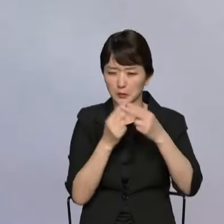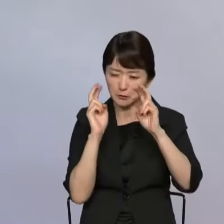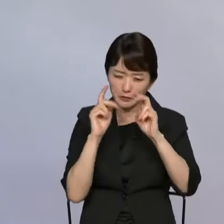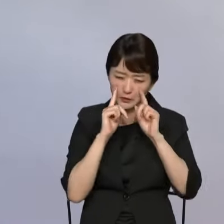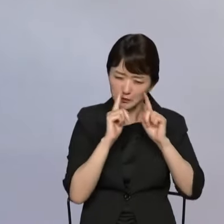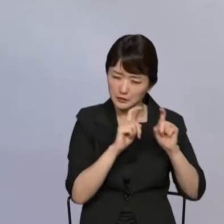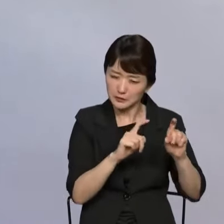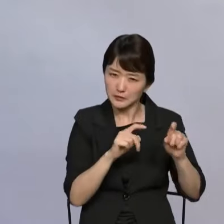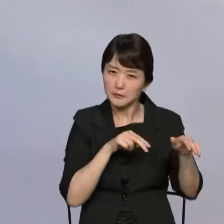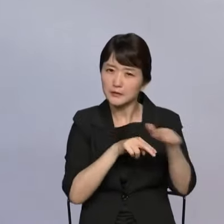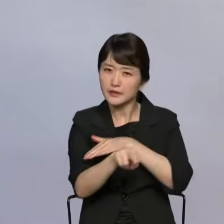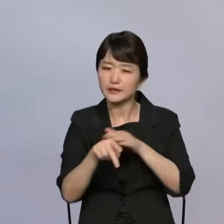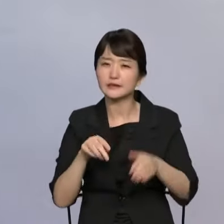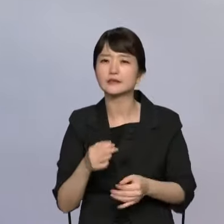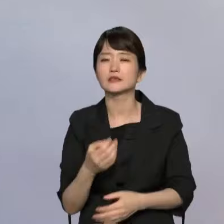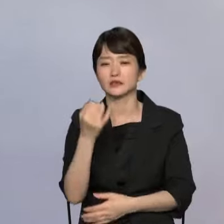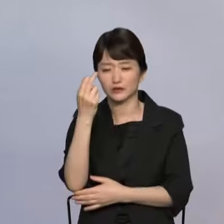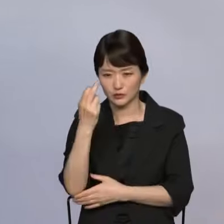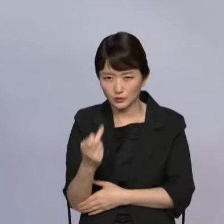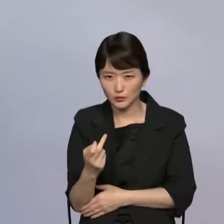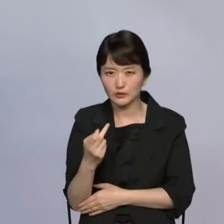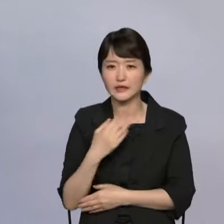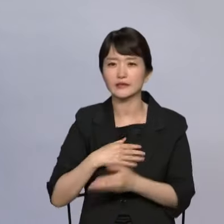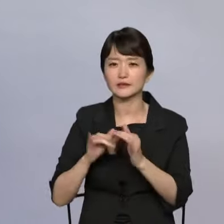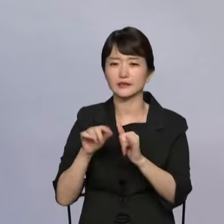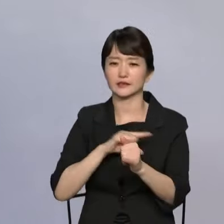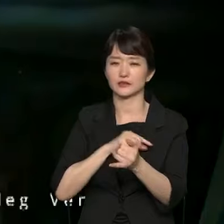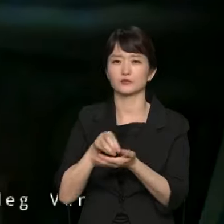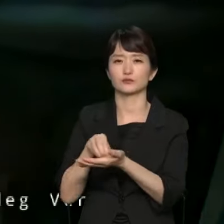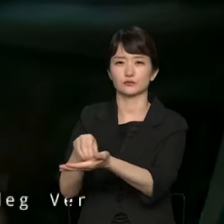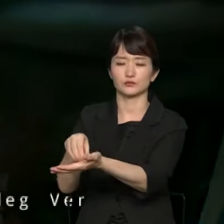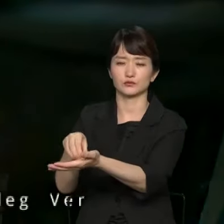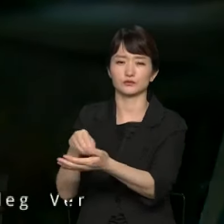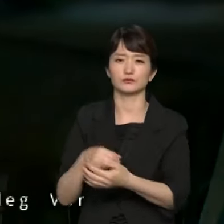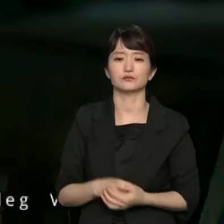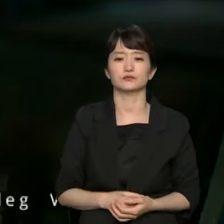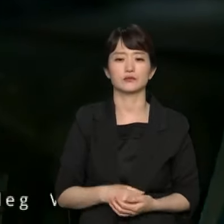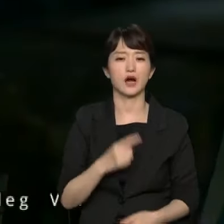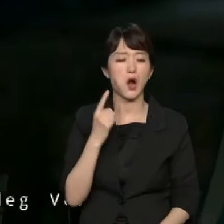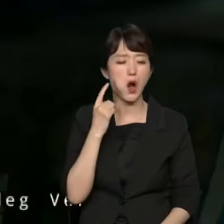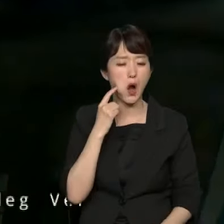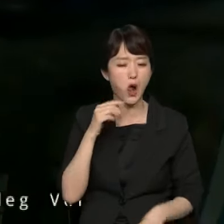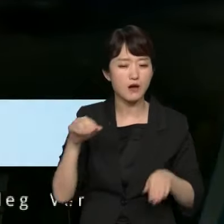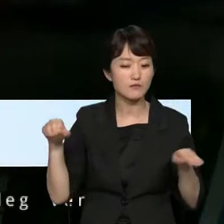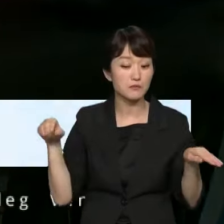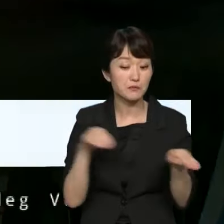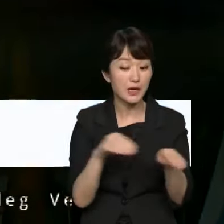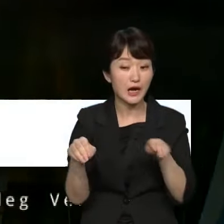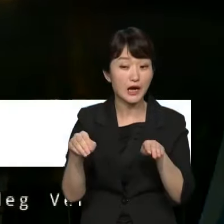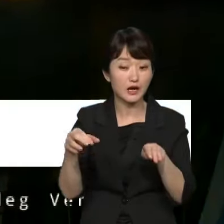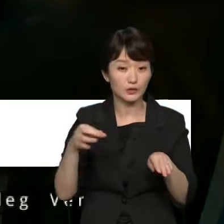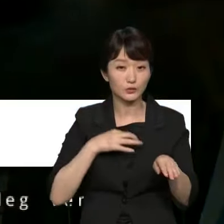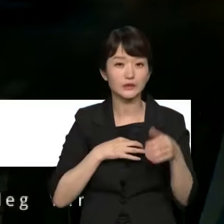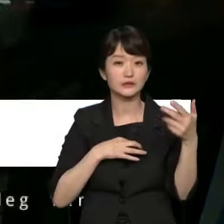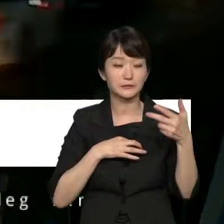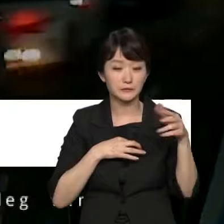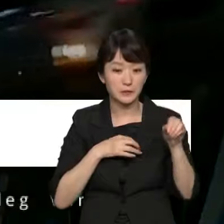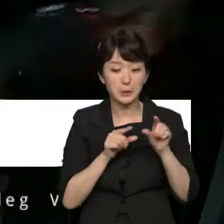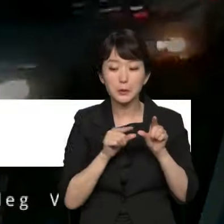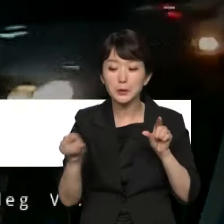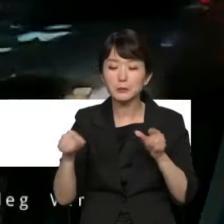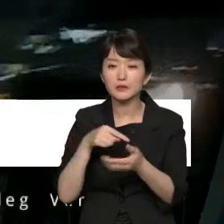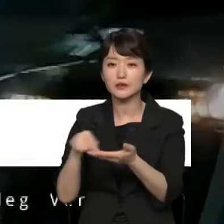친동생이라 지인 이름으로 사고를 접수하기도 했습니다 이렇게 가짜로 사고 내고 받은 돈 7천만 원으로 일부